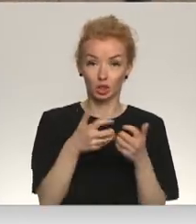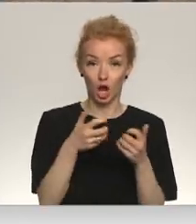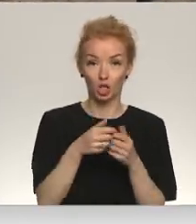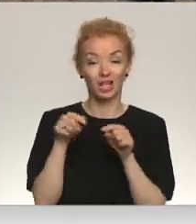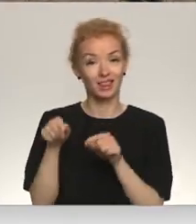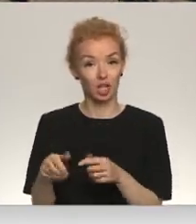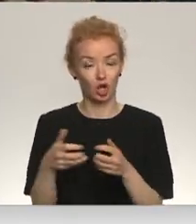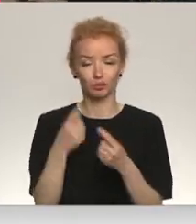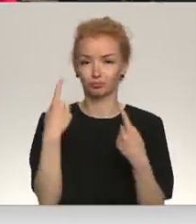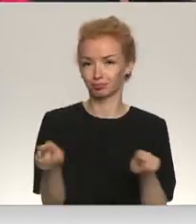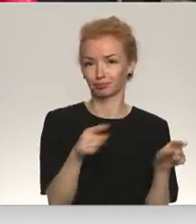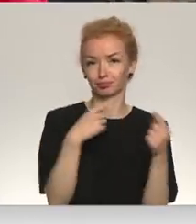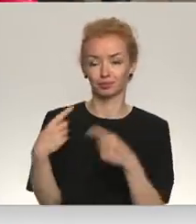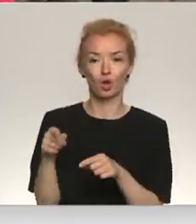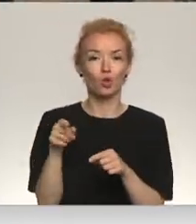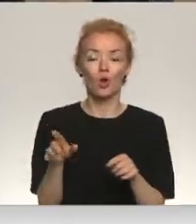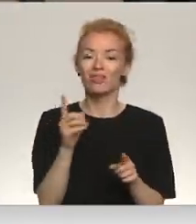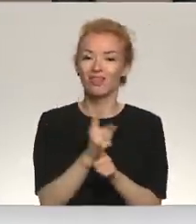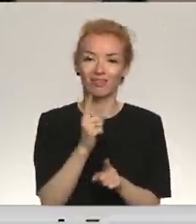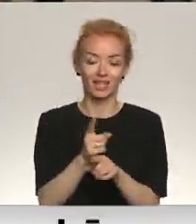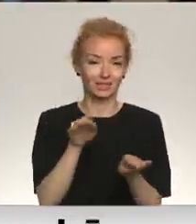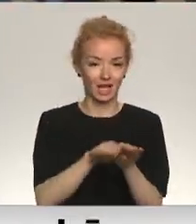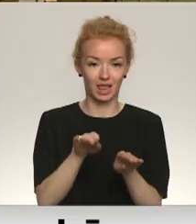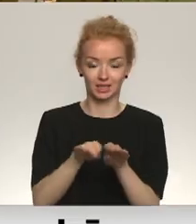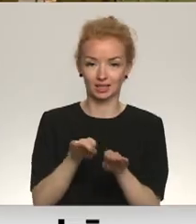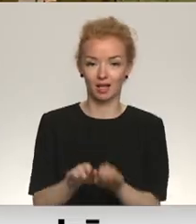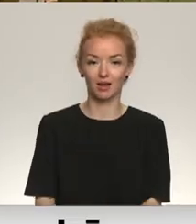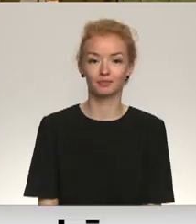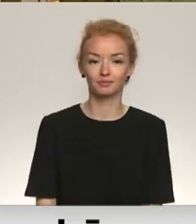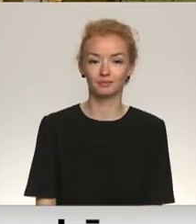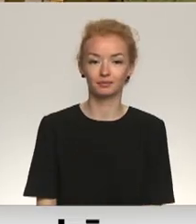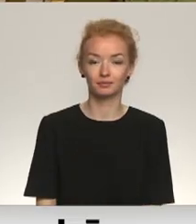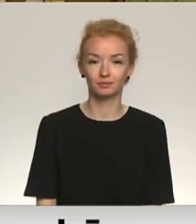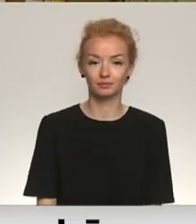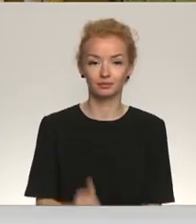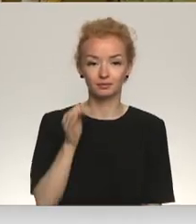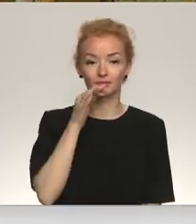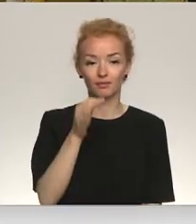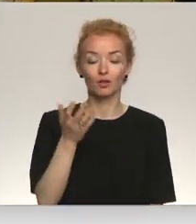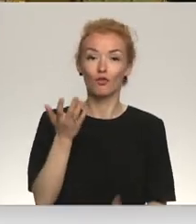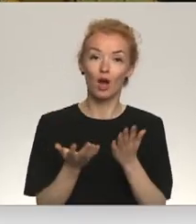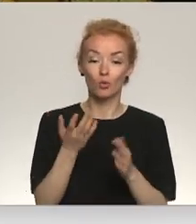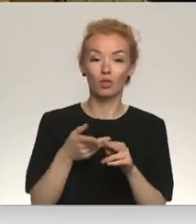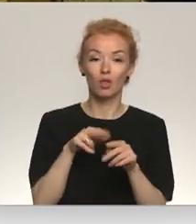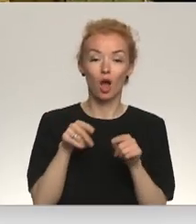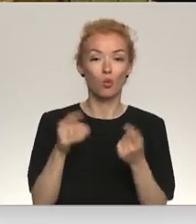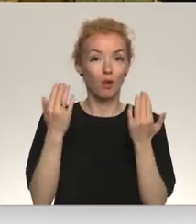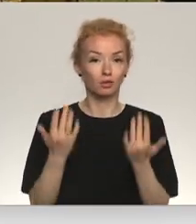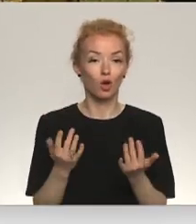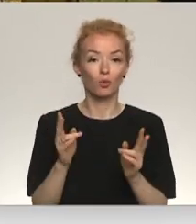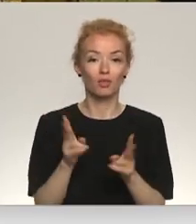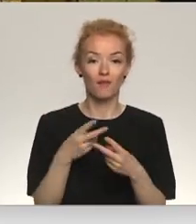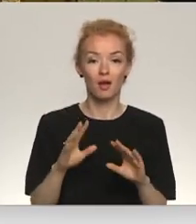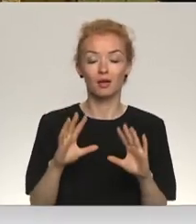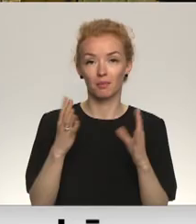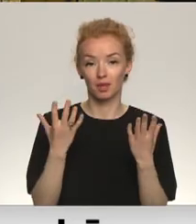divas atšķirīgas lietas. Tos nekādā gadījumā nedrīkst jaukt. Man varbūt jā, tos pasākumus varbūt nevajag tādu. Bet